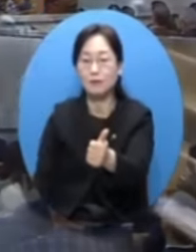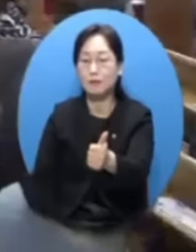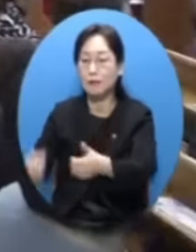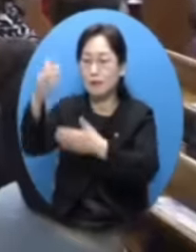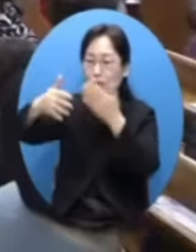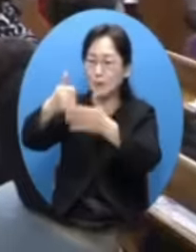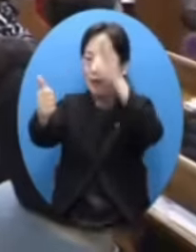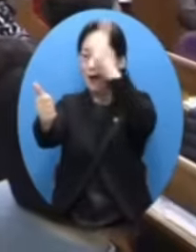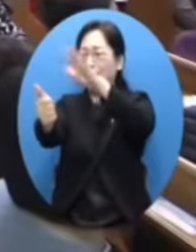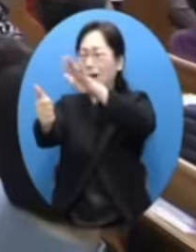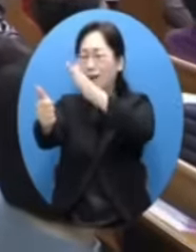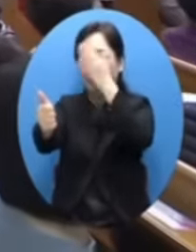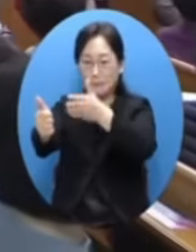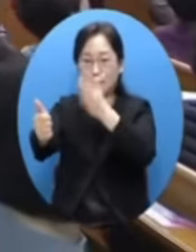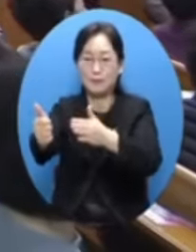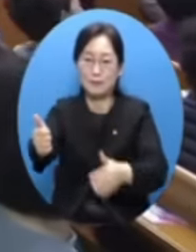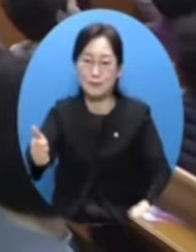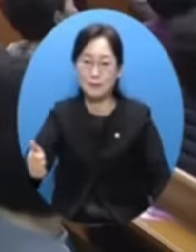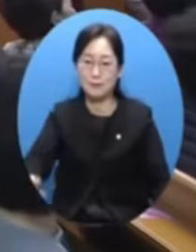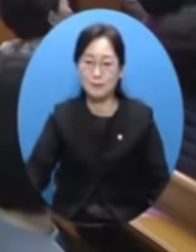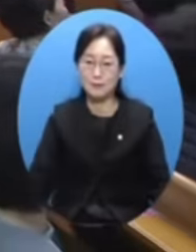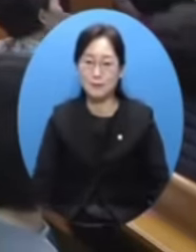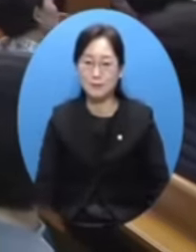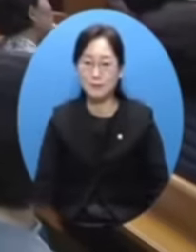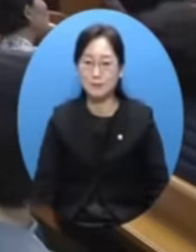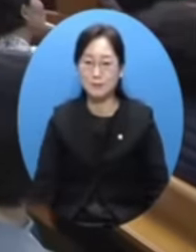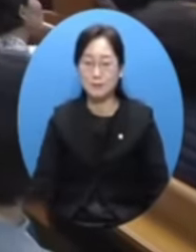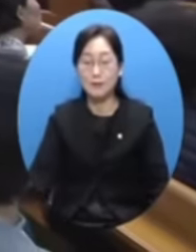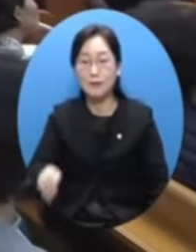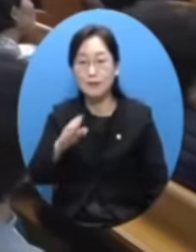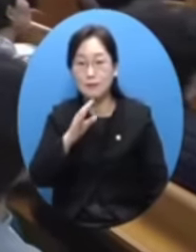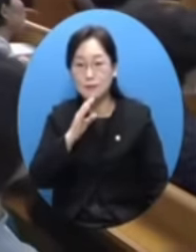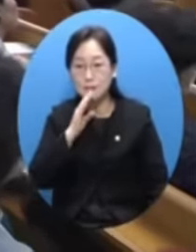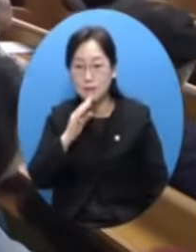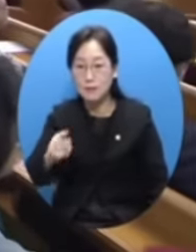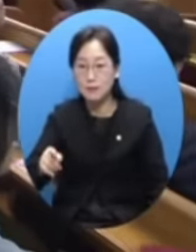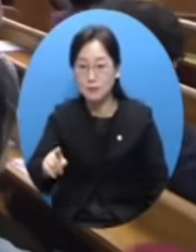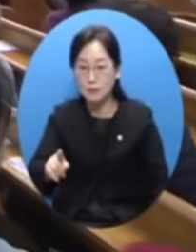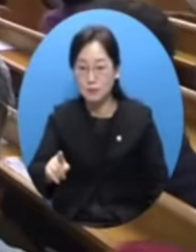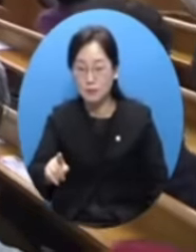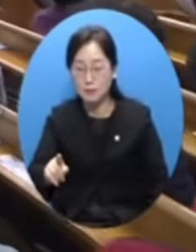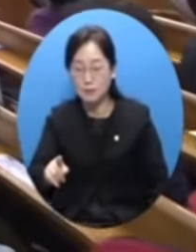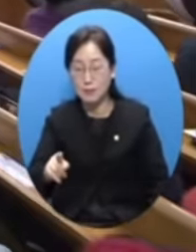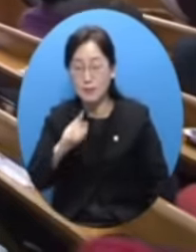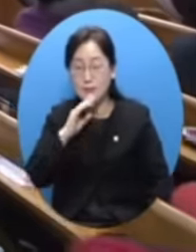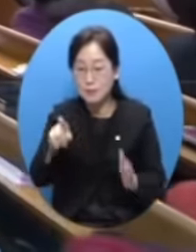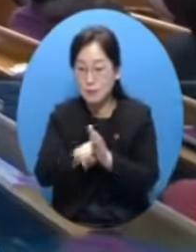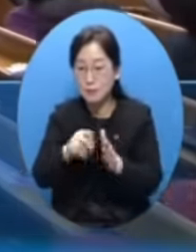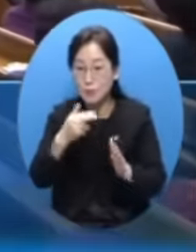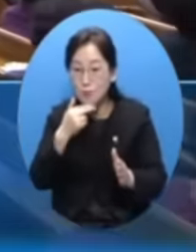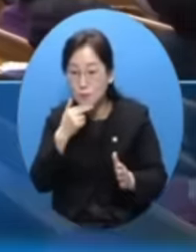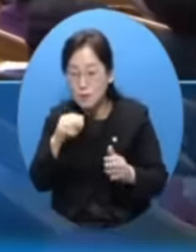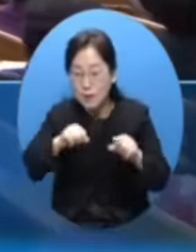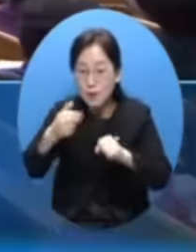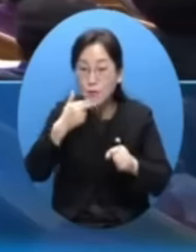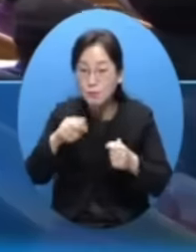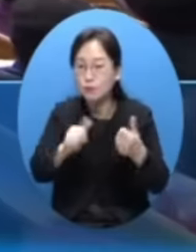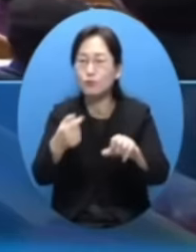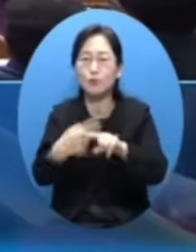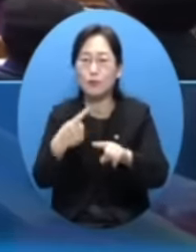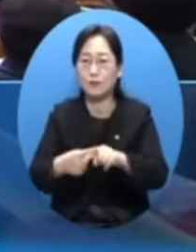하나님이 그를 막으신 것입니다. 행함이 없는 믿음은 죽은 믿음인 것입니다. 야고보서 2장 26절을